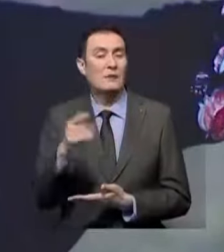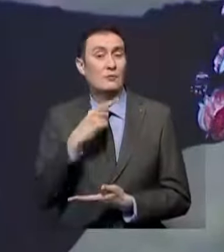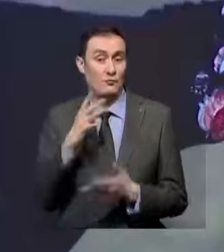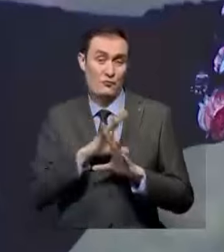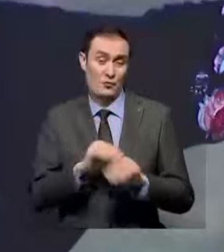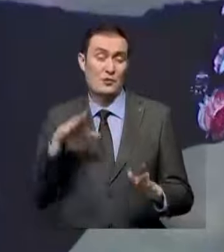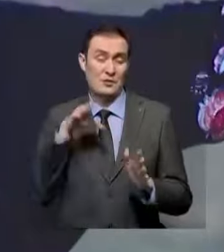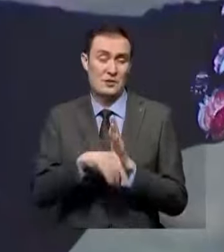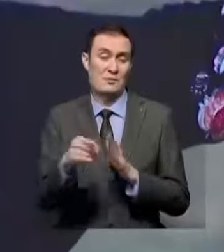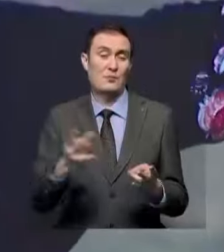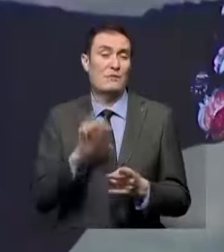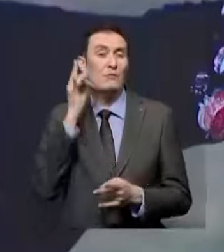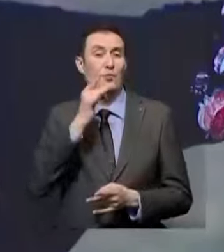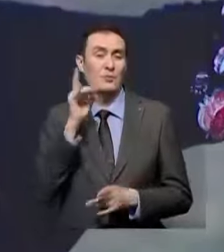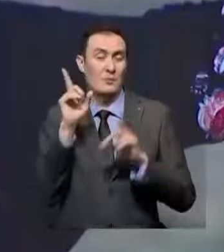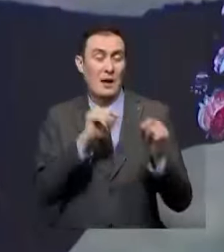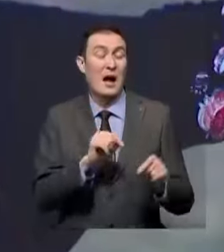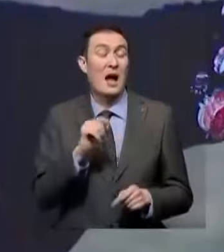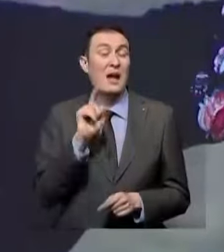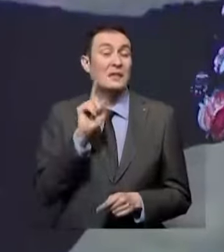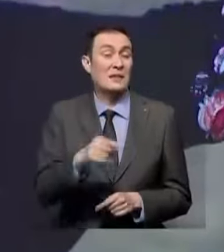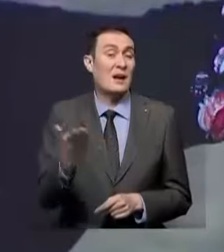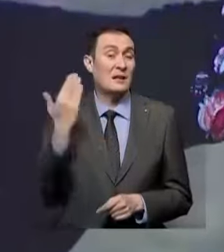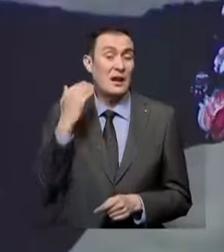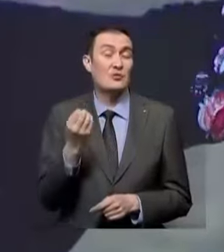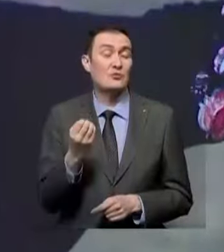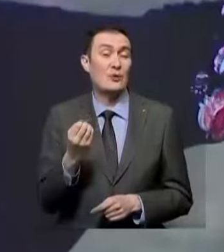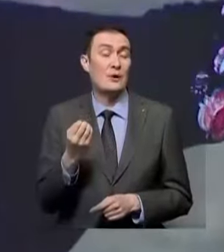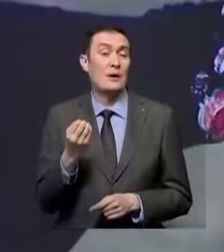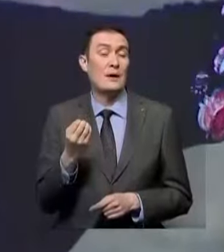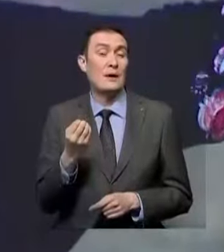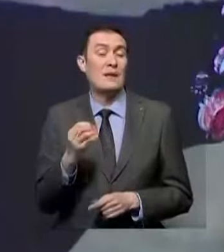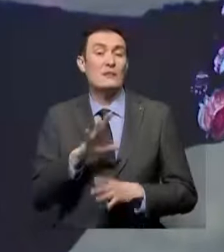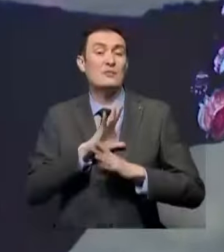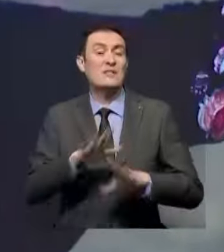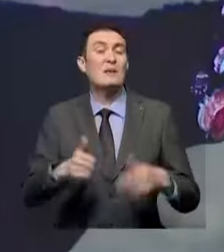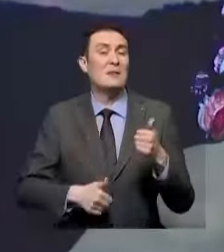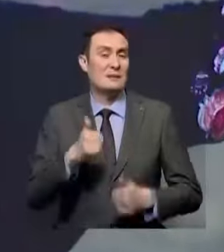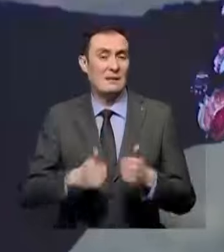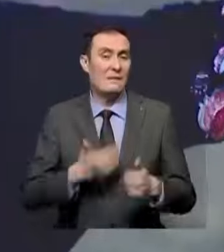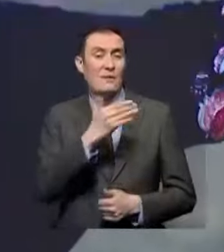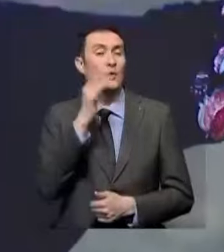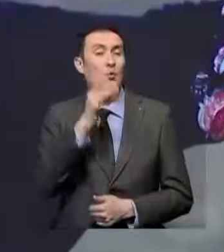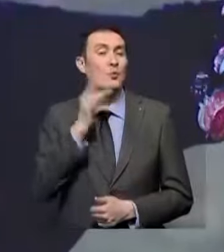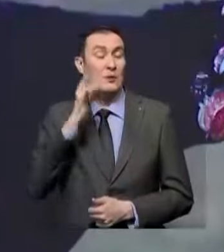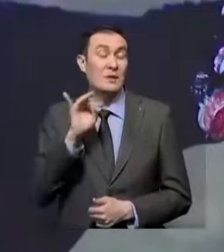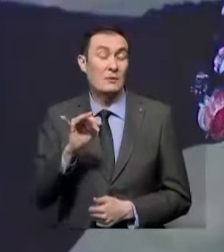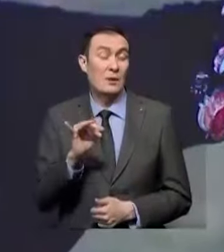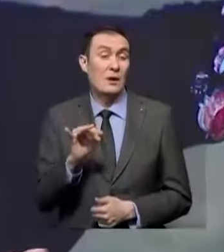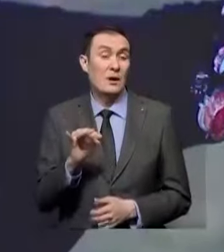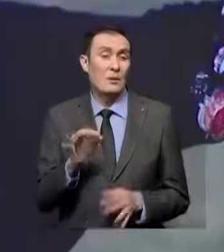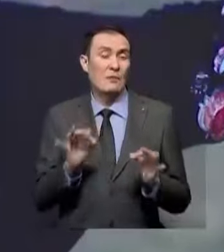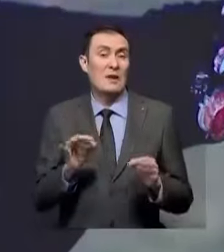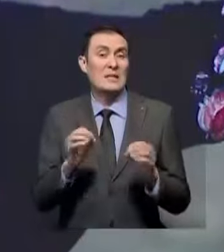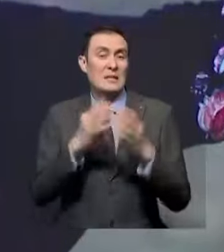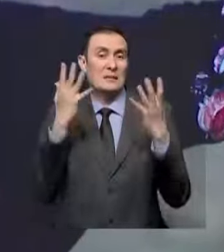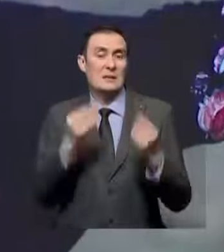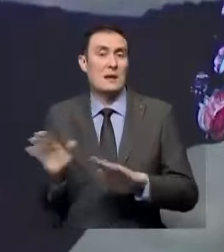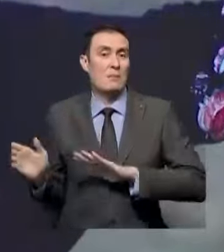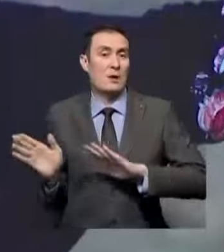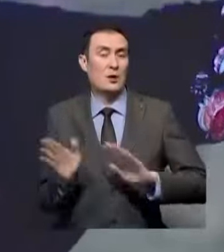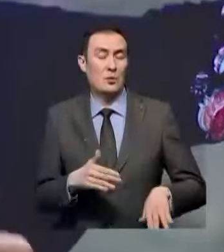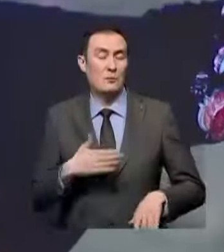все, значит, тебе надо в Румынию. А тогда еще... Не было соревнований в Румынии. И вот буквально там 10 дней проходит,